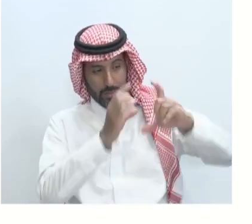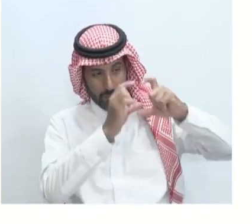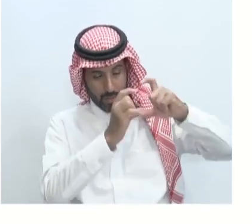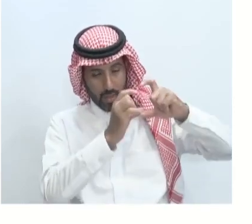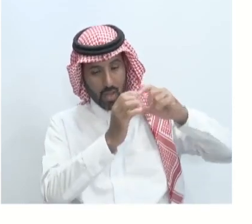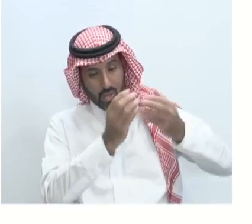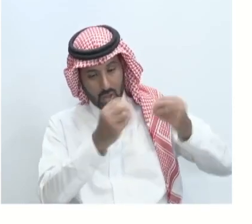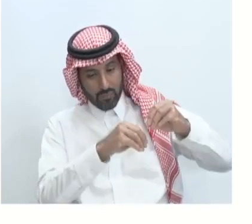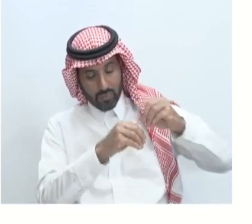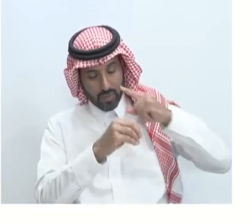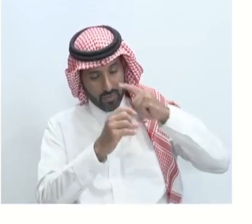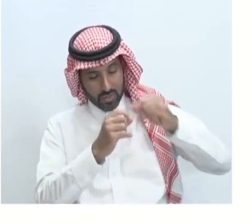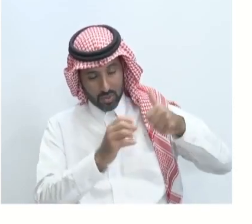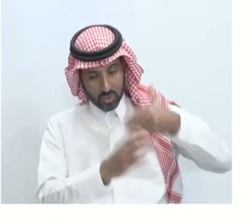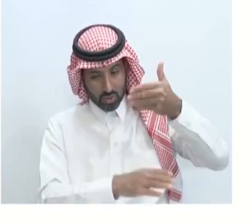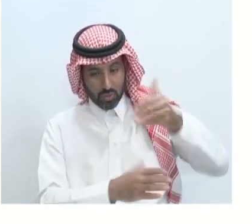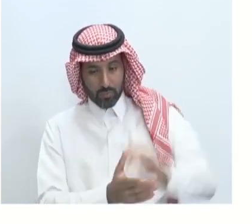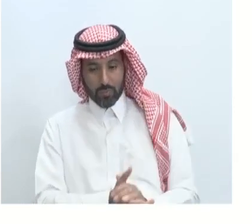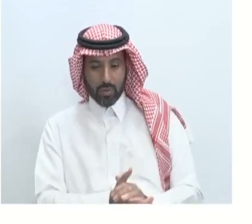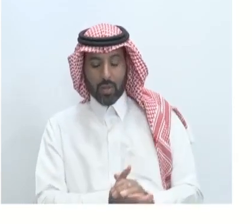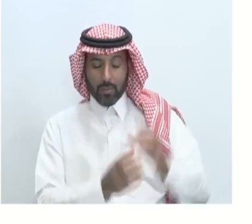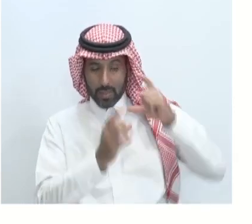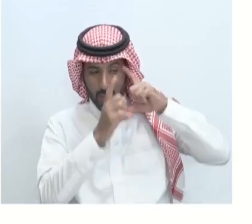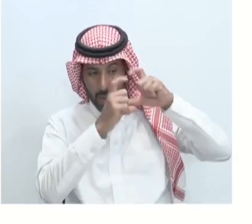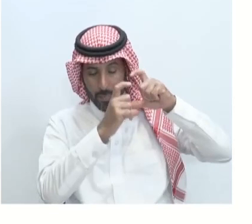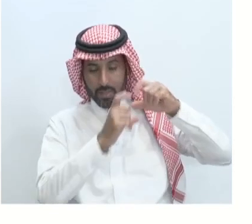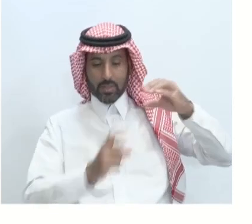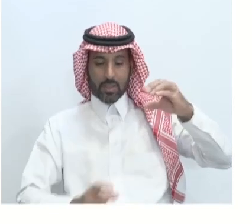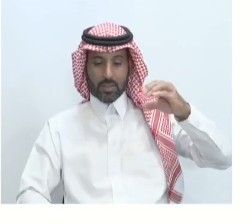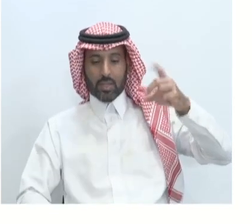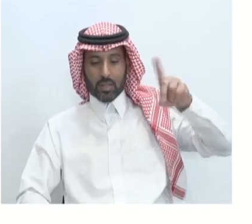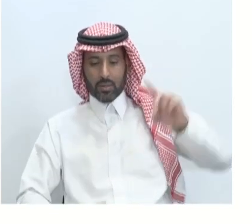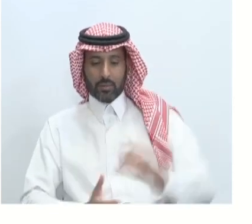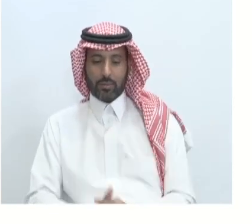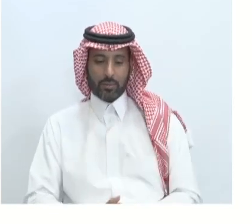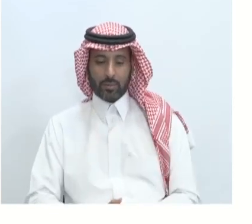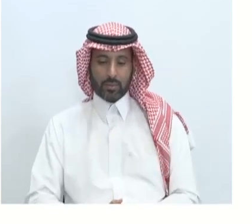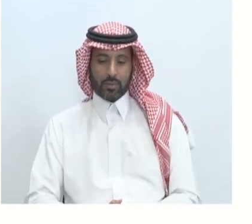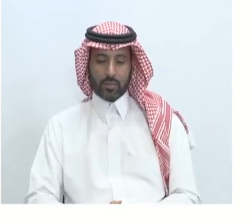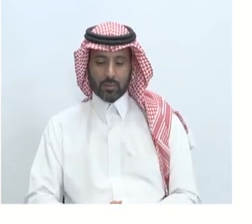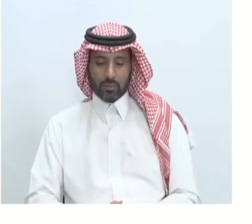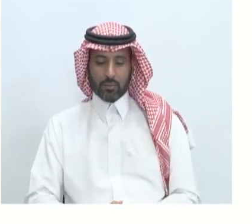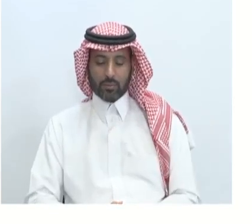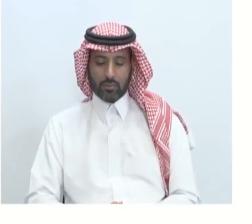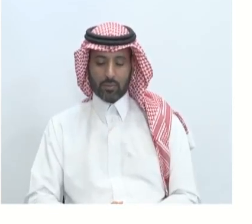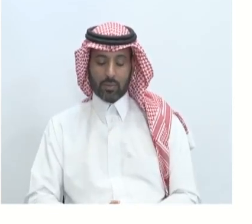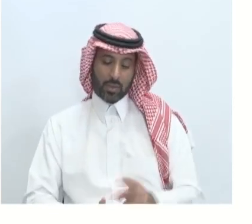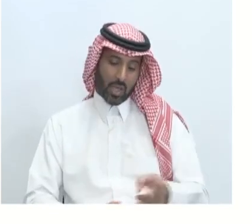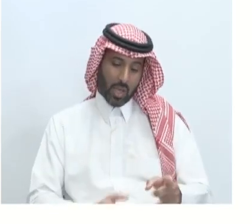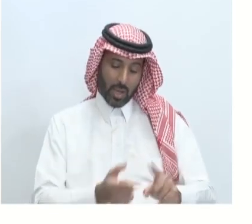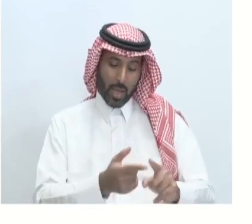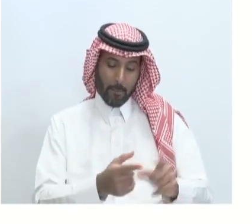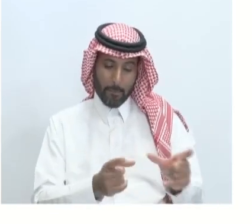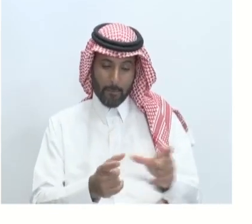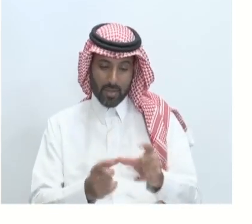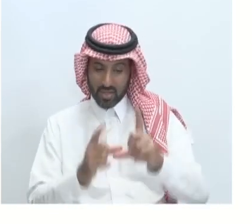لرفع كفاءه التلسكوب ومنها كاميرا سي سي دي وهي كما هو واضح معنا